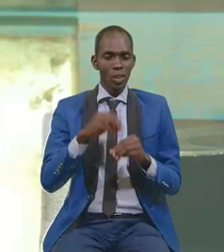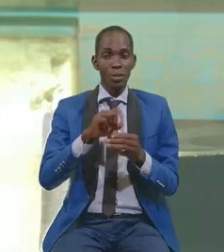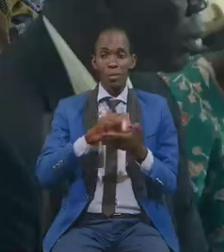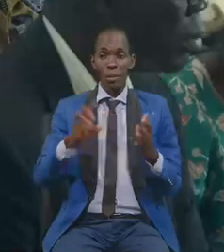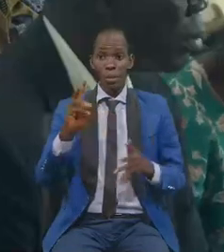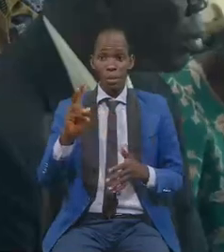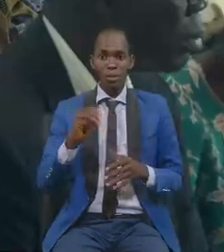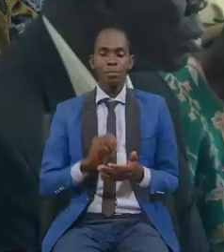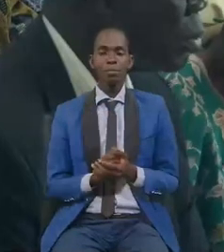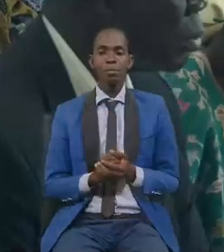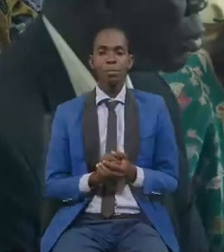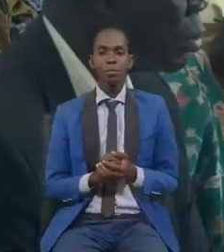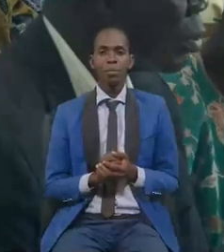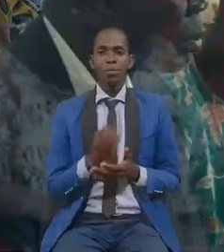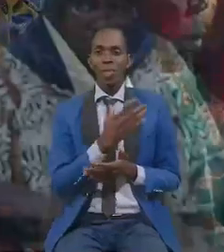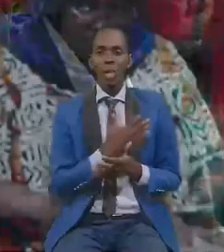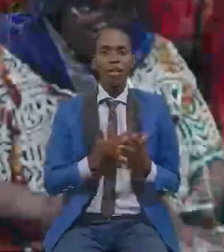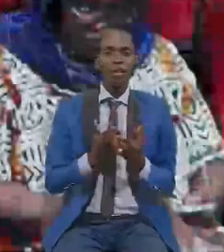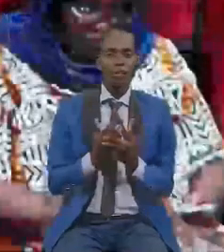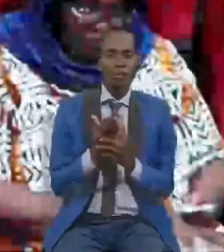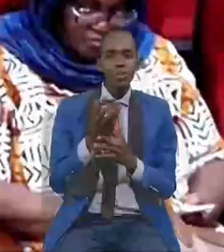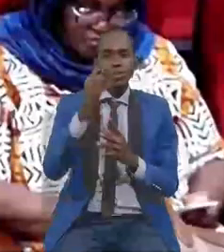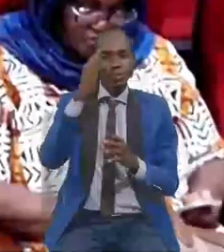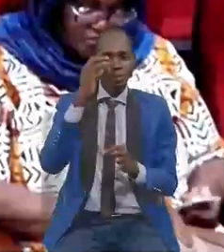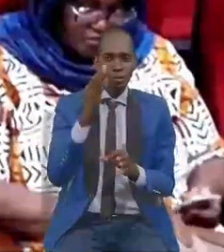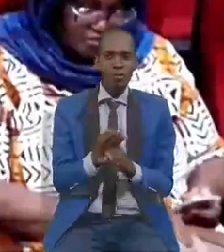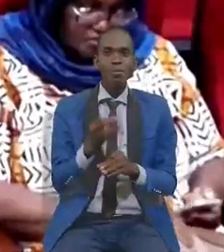16. C'est par la foi en son